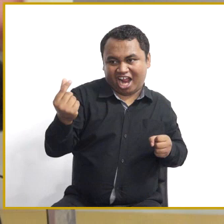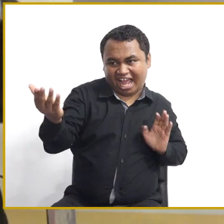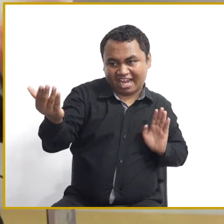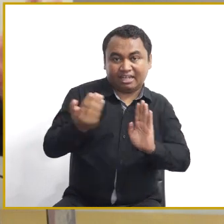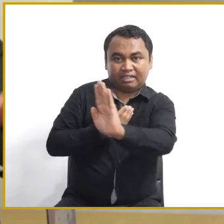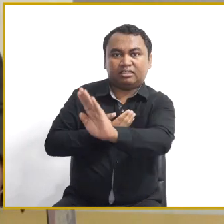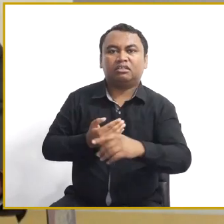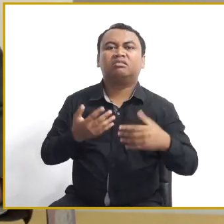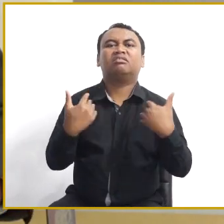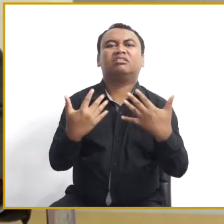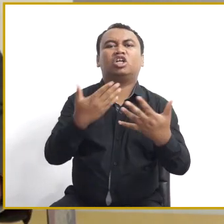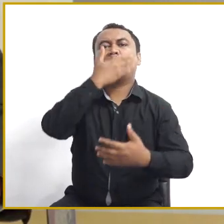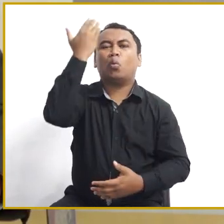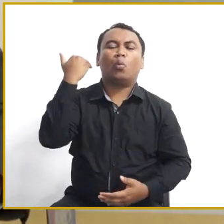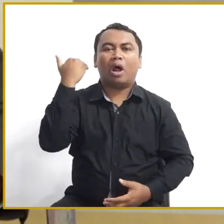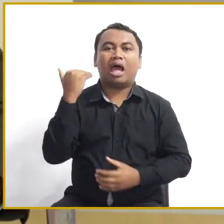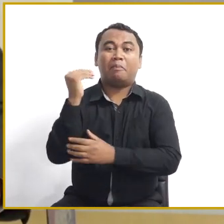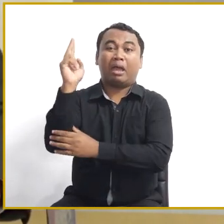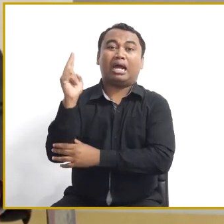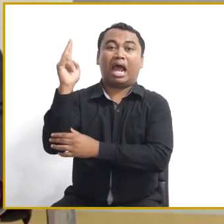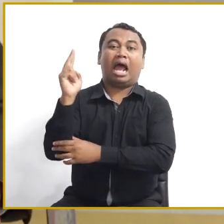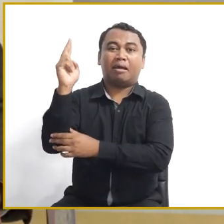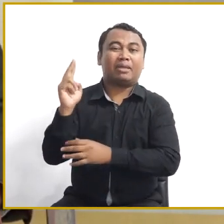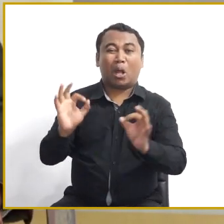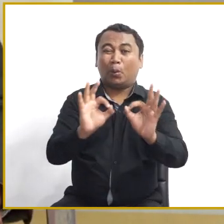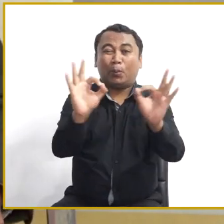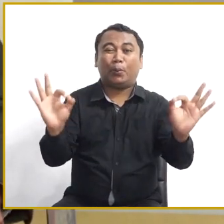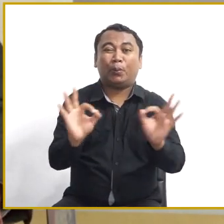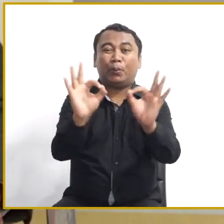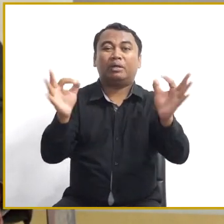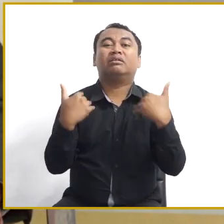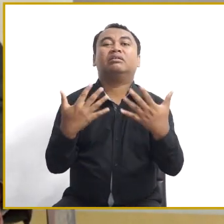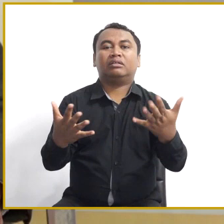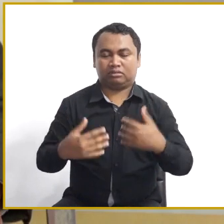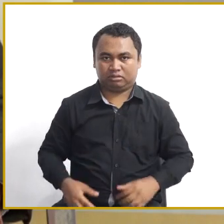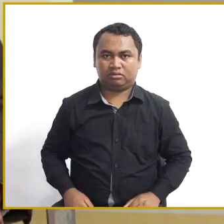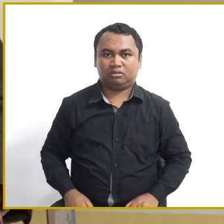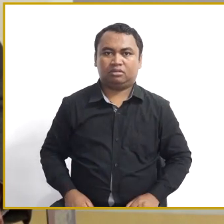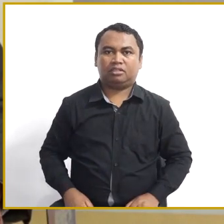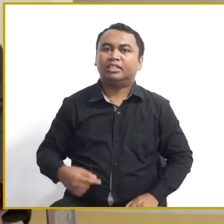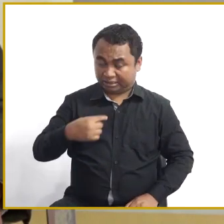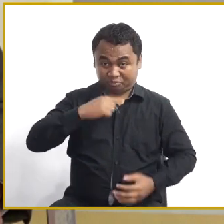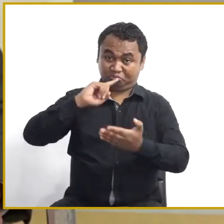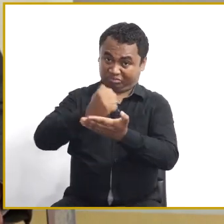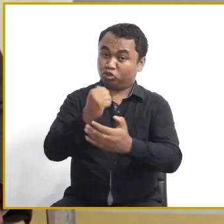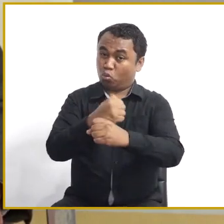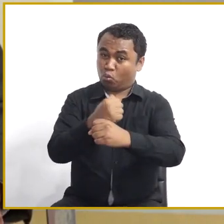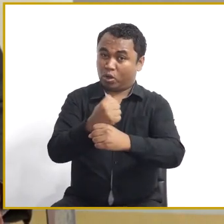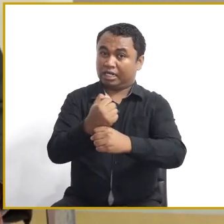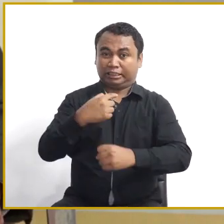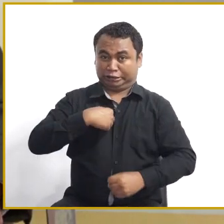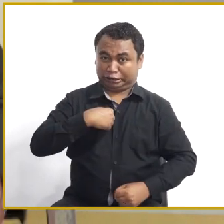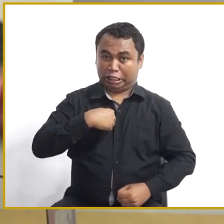ao anatin'ny 4 minitra misy 100 maramila raha zany mivoaka? Fa tena hatramin'ny voalavo hitako daholo aiza daholo no misy azy, fa